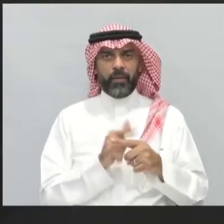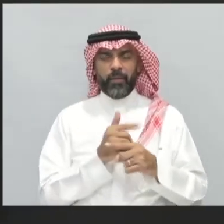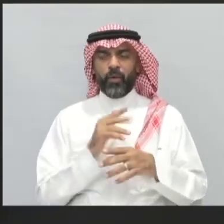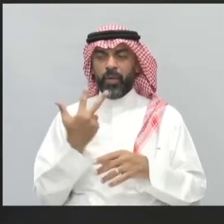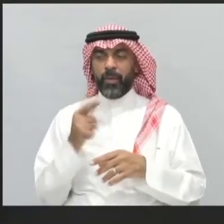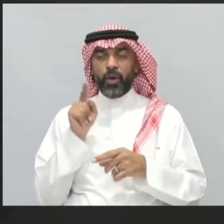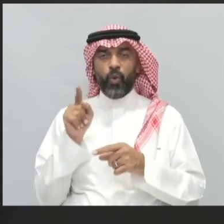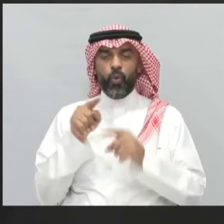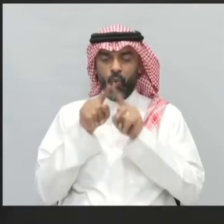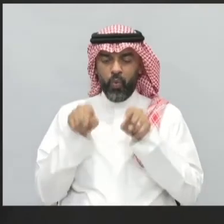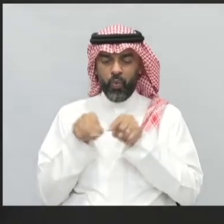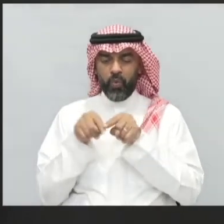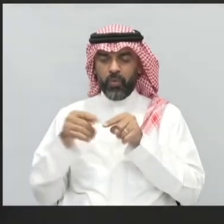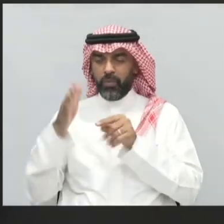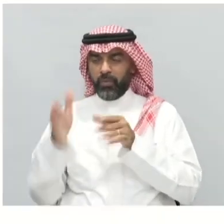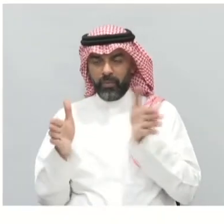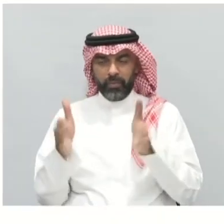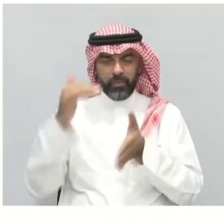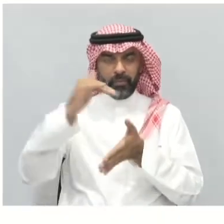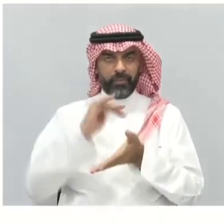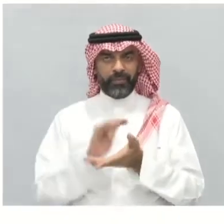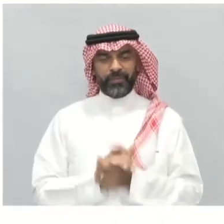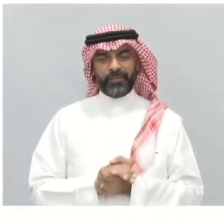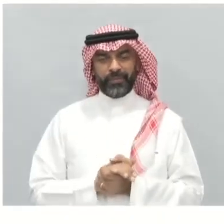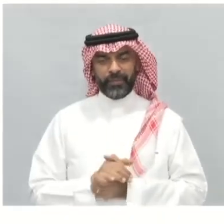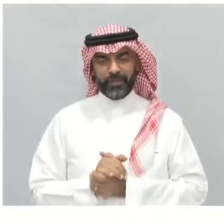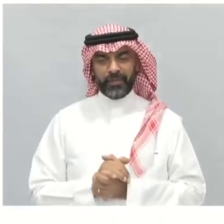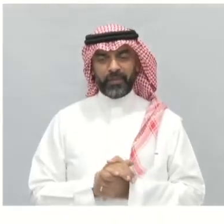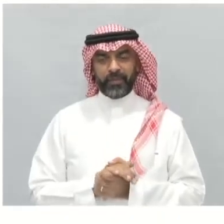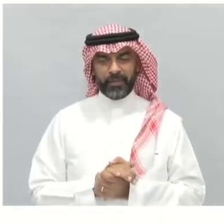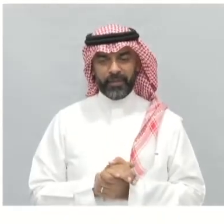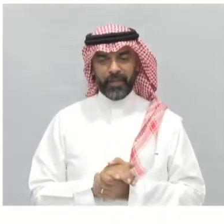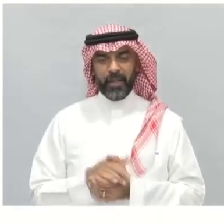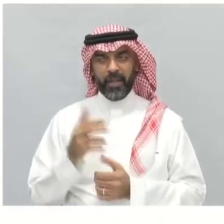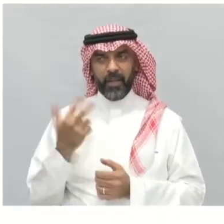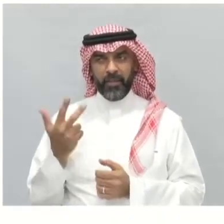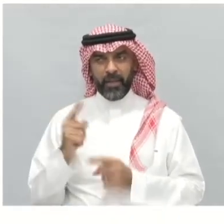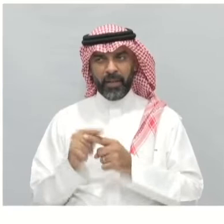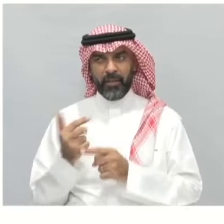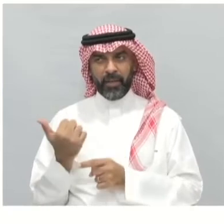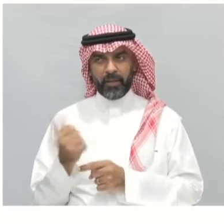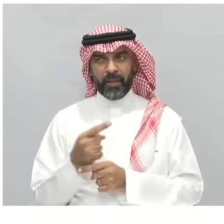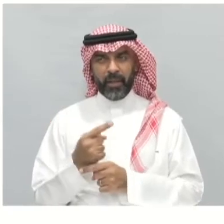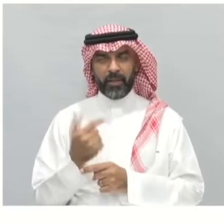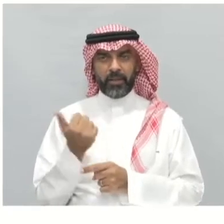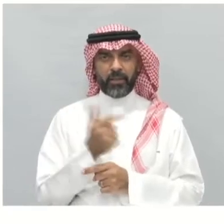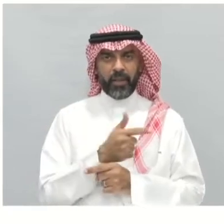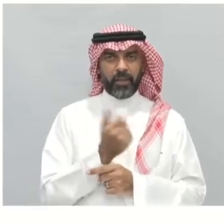وجه لو جمعنا ثمانيه زائد ثمانيه 16 وهنا 16 وهنا 16